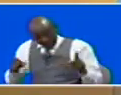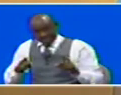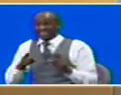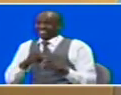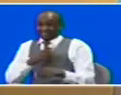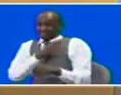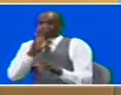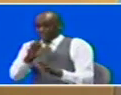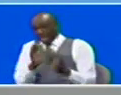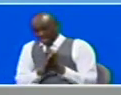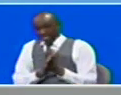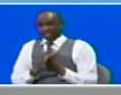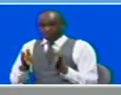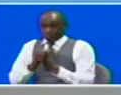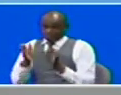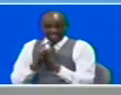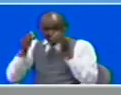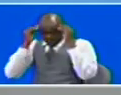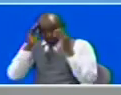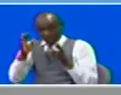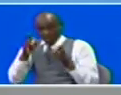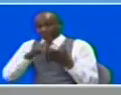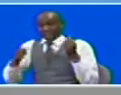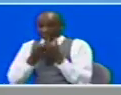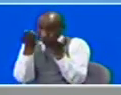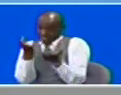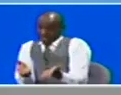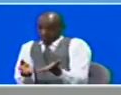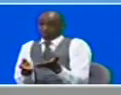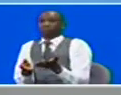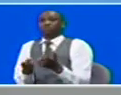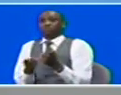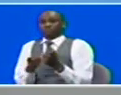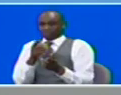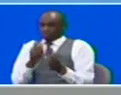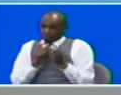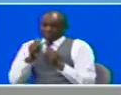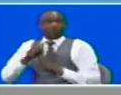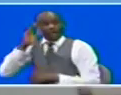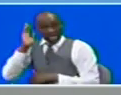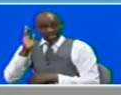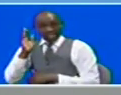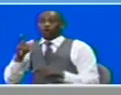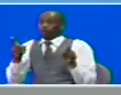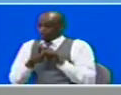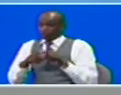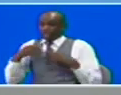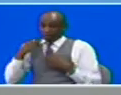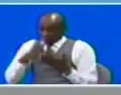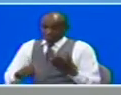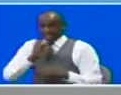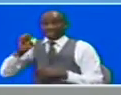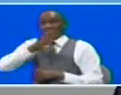chako na kulingana mambo ambayo yanafanyika saa hii, kutakuwa na udunifu. Na ukiangalia sasa tunasema tunakuwa na East African